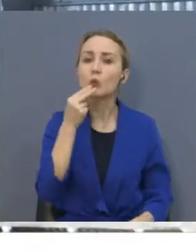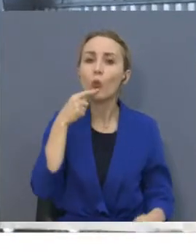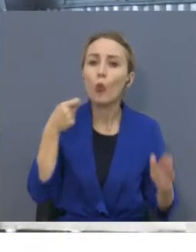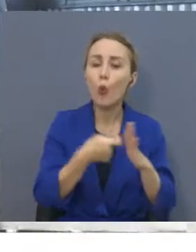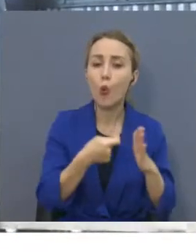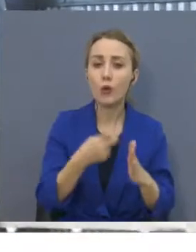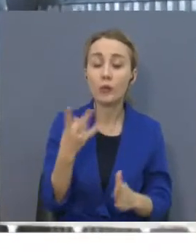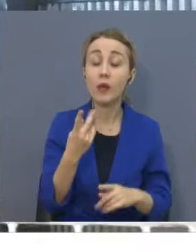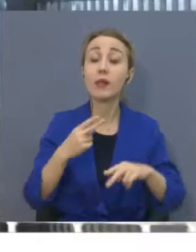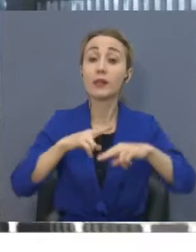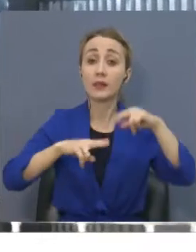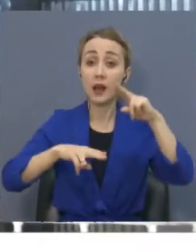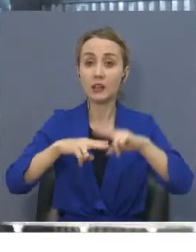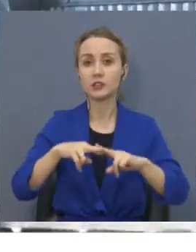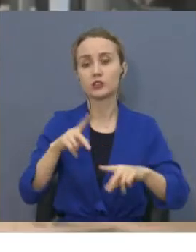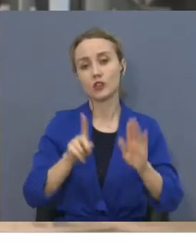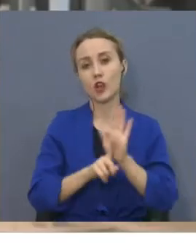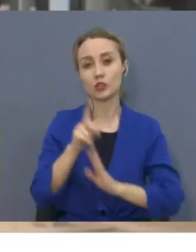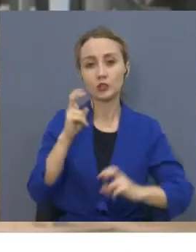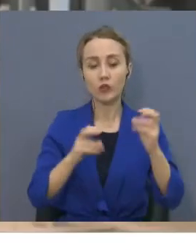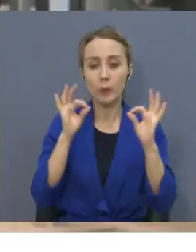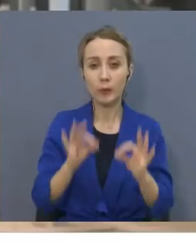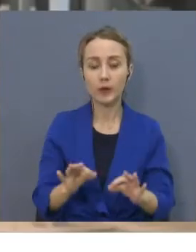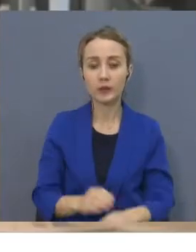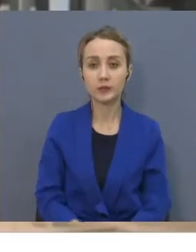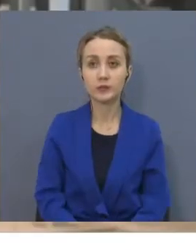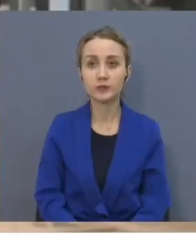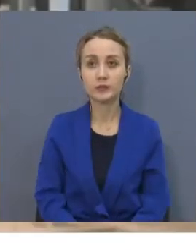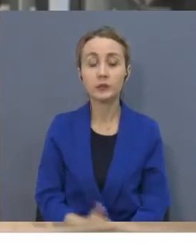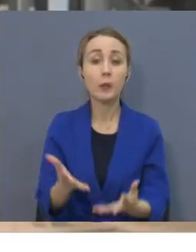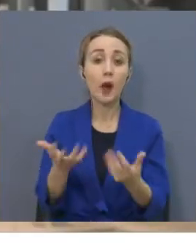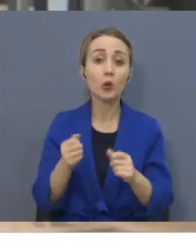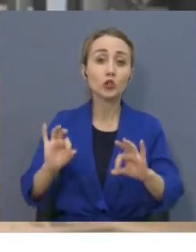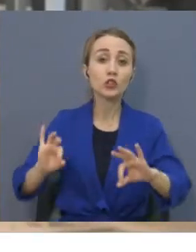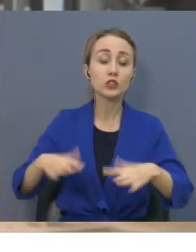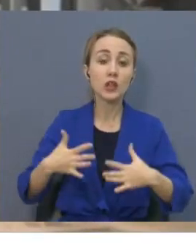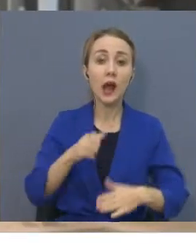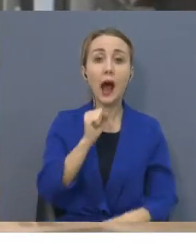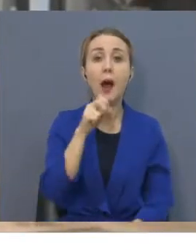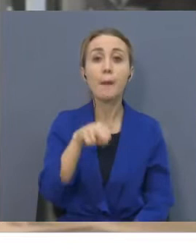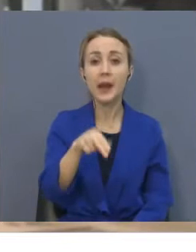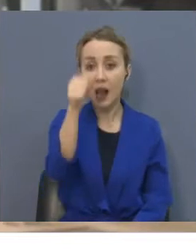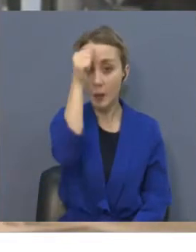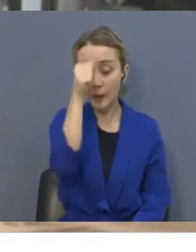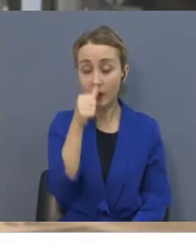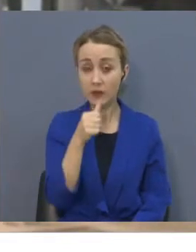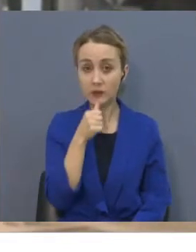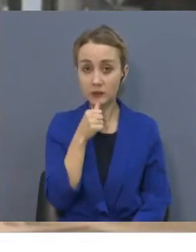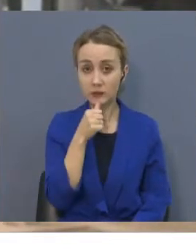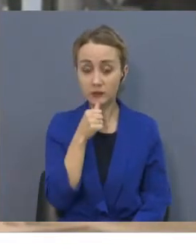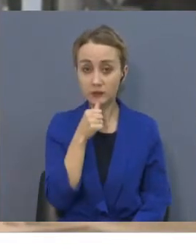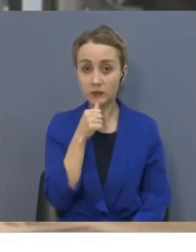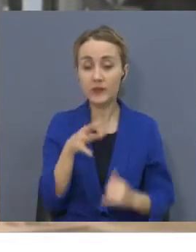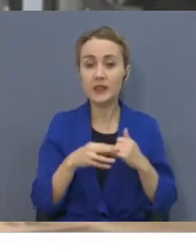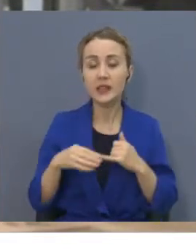поэтому начато строительство современного завода. Разрешение получил с ГАСКО в феврале месяце. Ну, земляные работы, может,